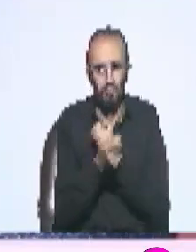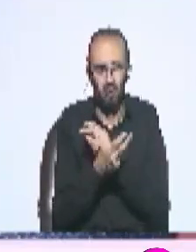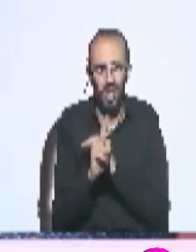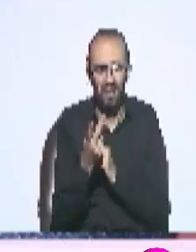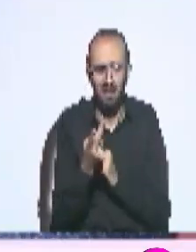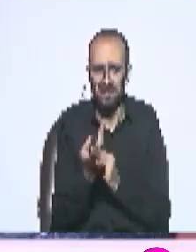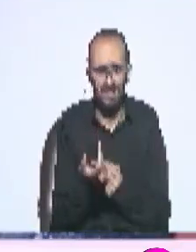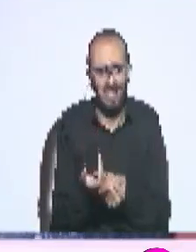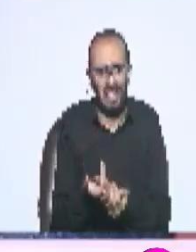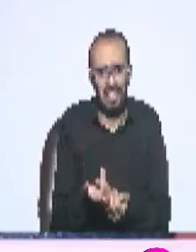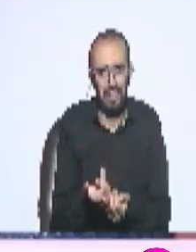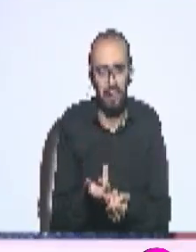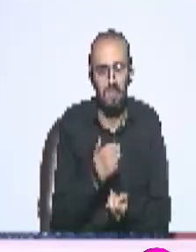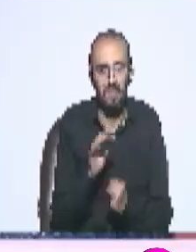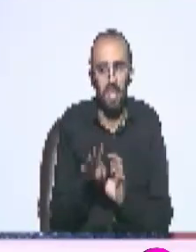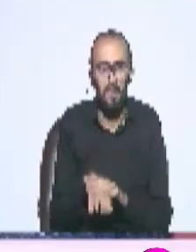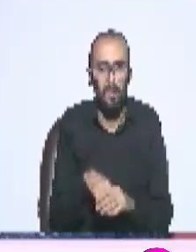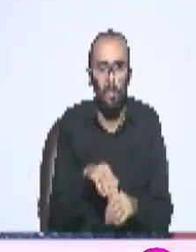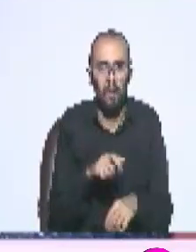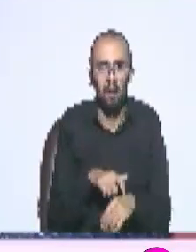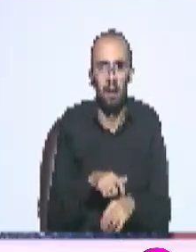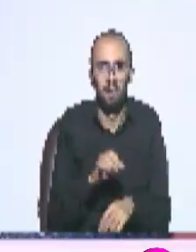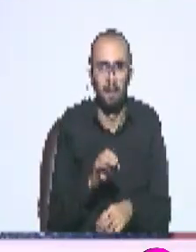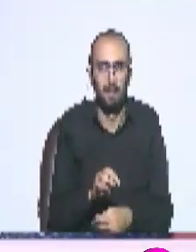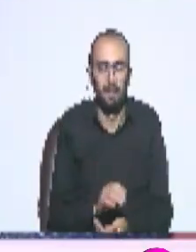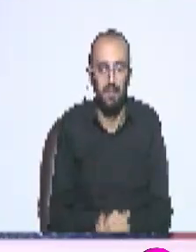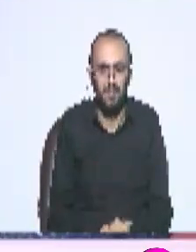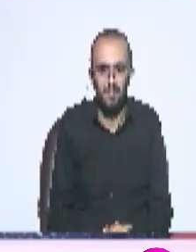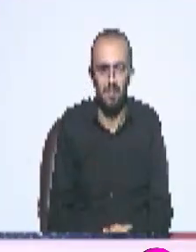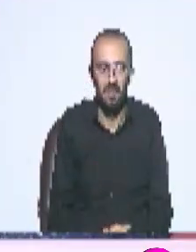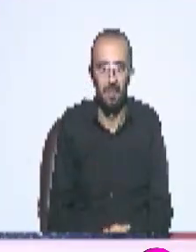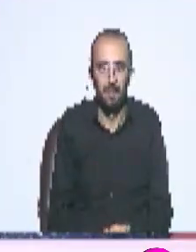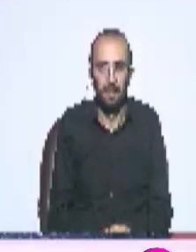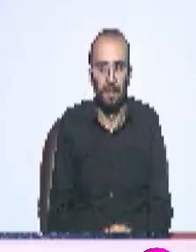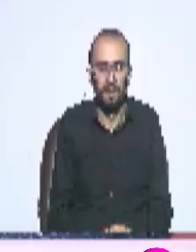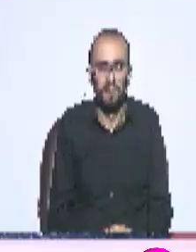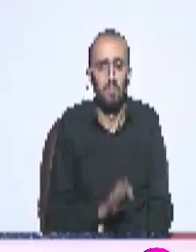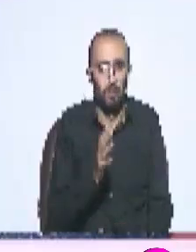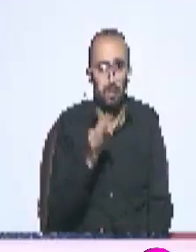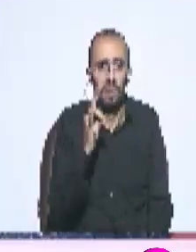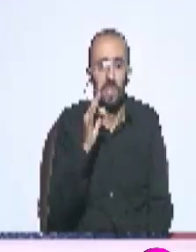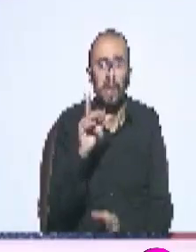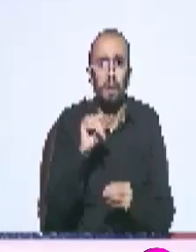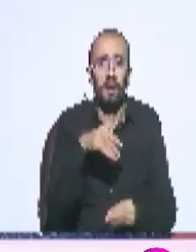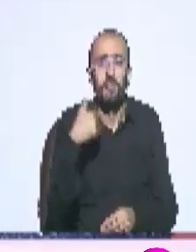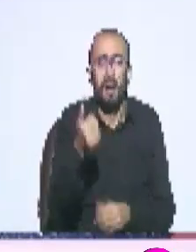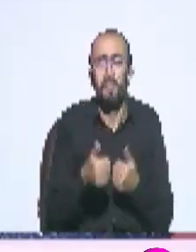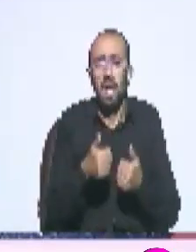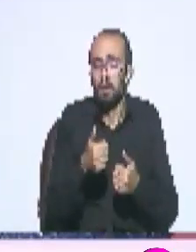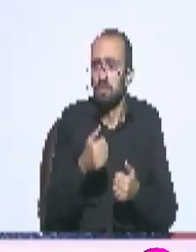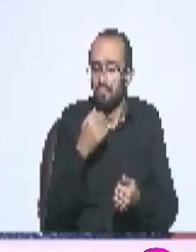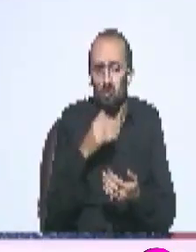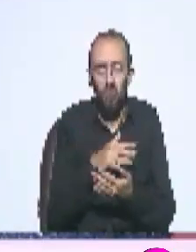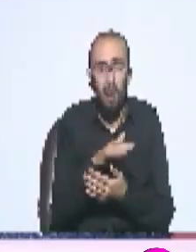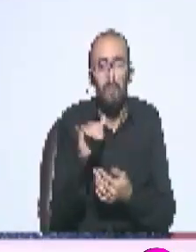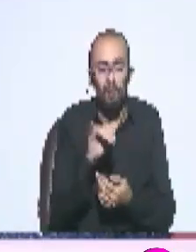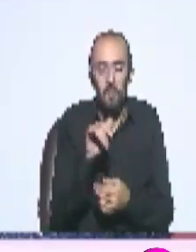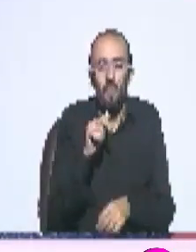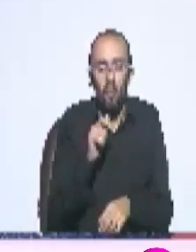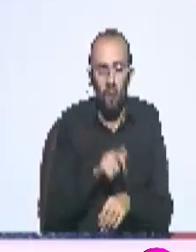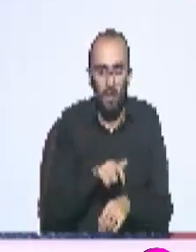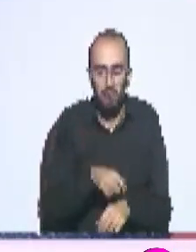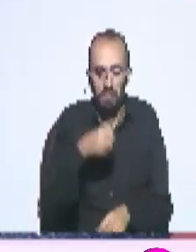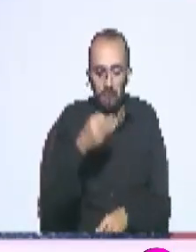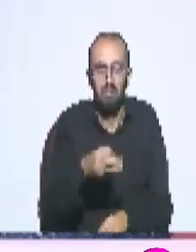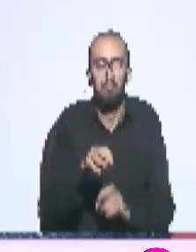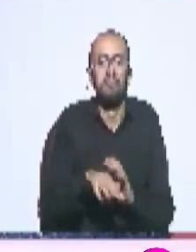فانا محتاج ايه اخلق وقت ممكن يبقى الوقت ده بعد ثلاث اسابيع لما الامتحانات تخلص عادي بس هدي لنفسي معاد